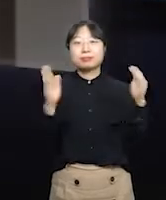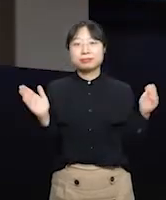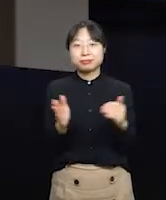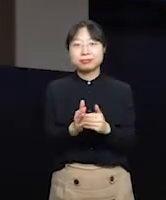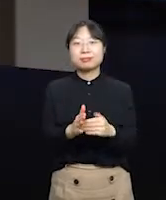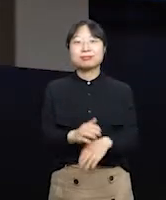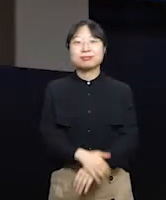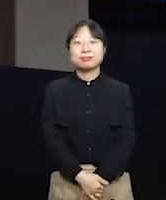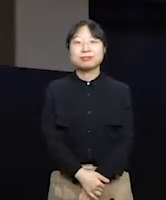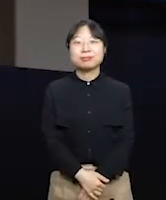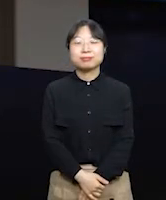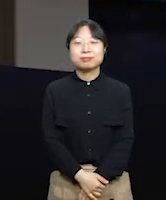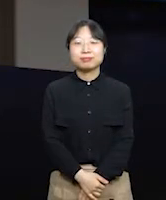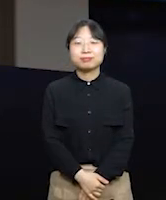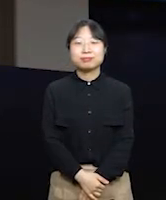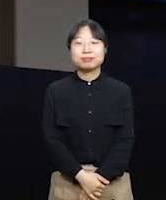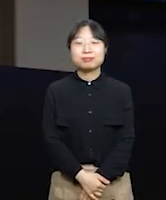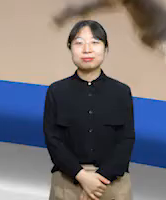개최했습니다.